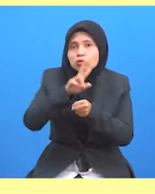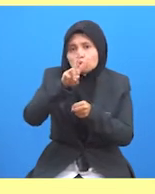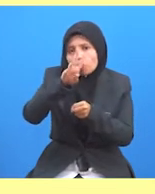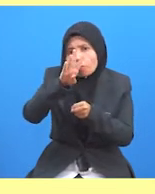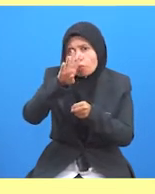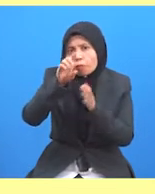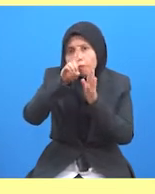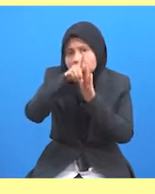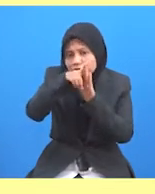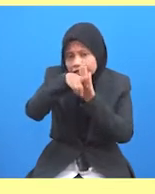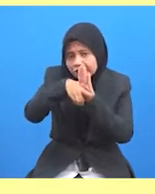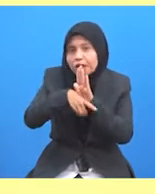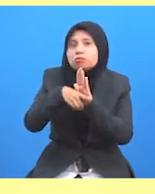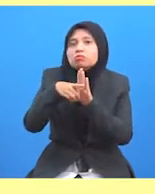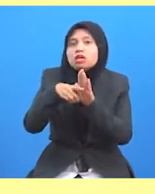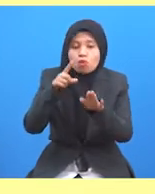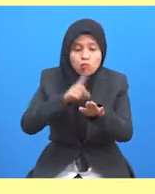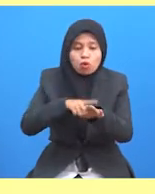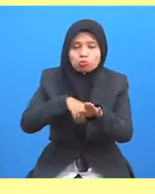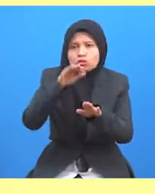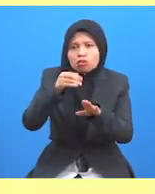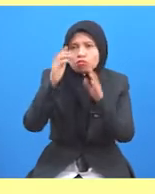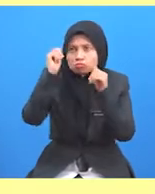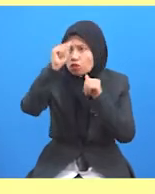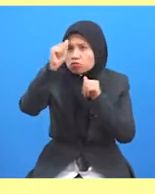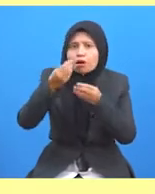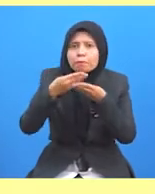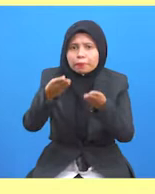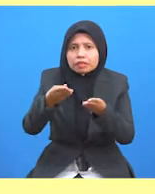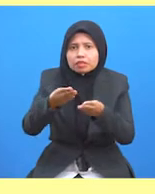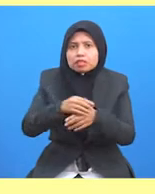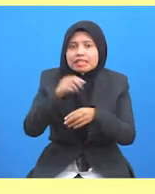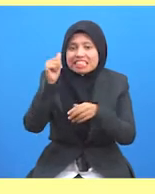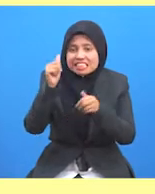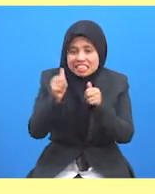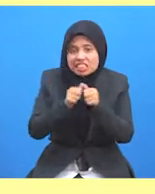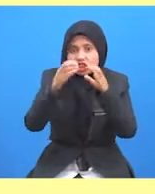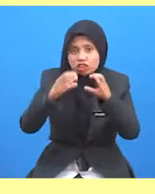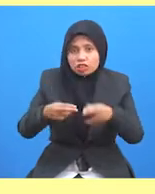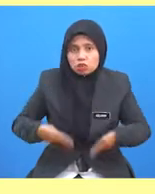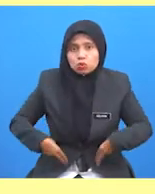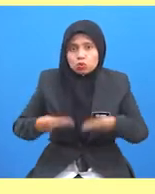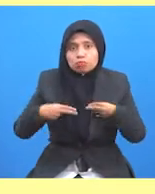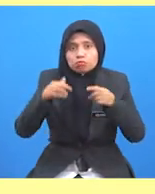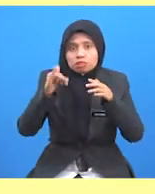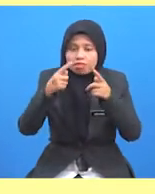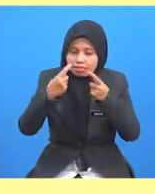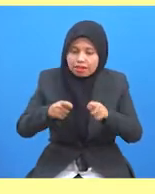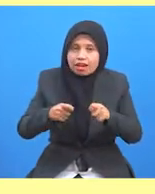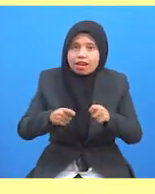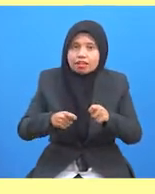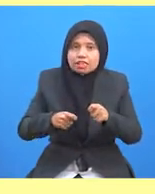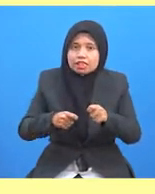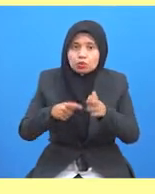kita ialah golongan yang dimuliakan Allah Subhanahu Wa Taala dengan Islam. Jika